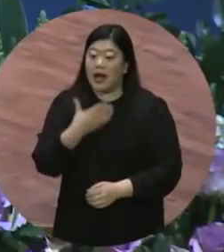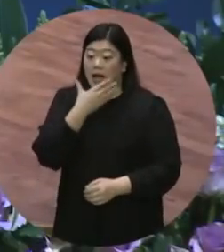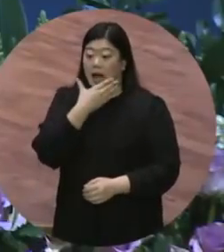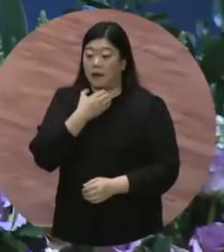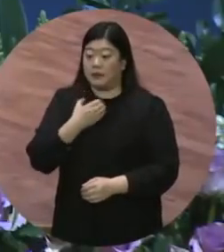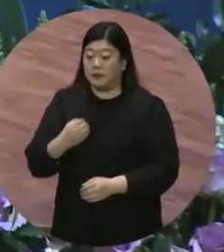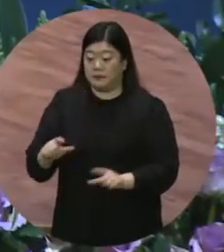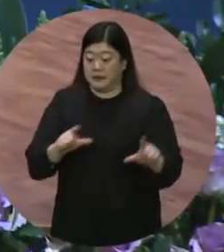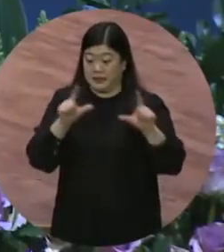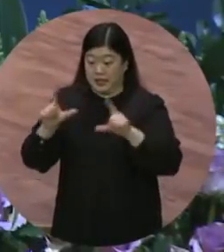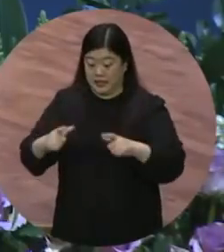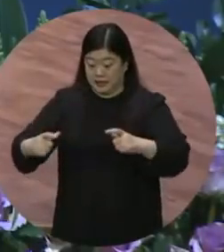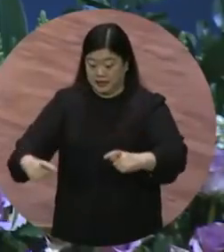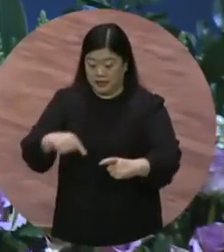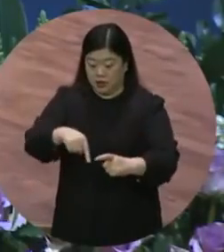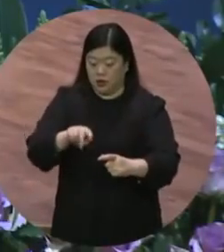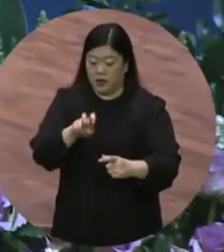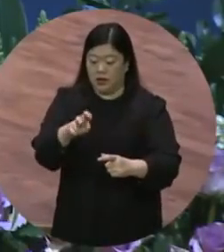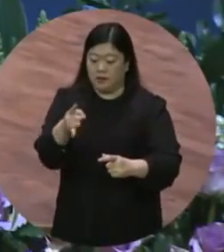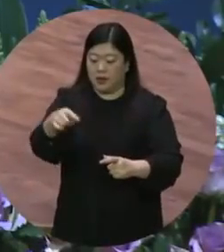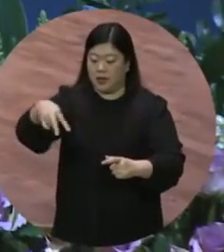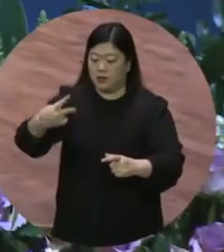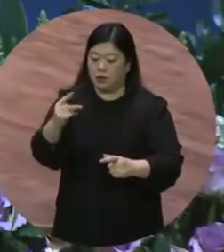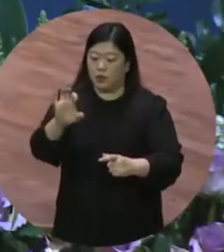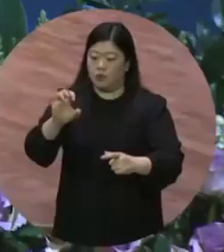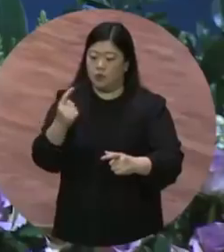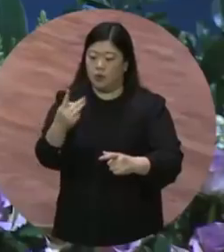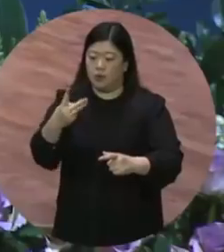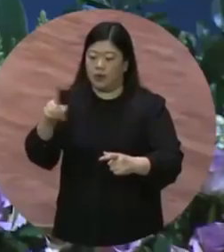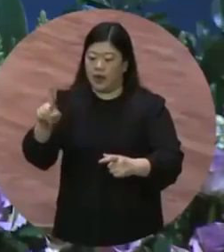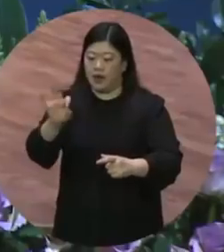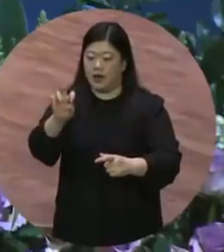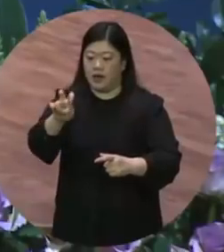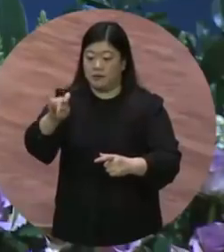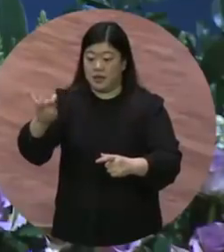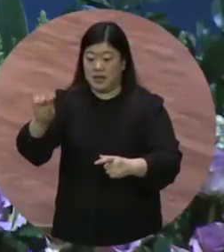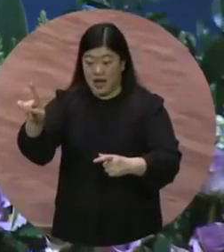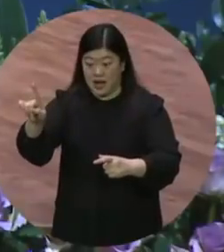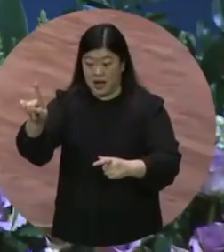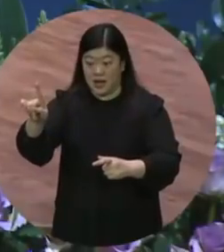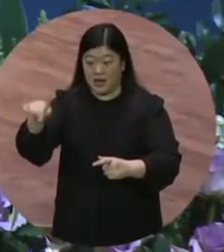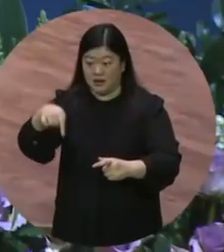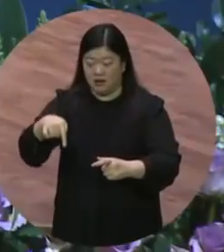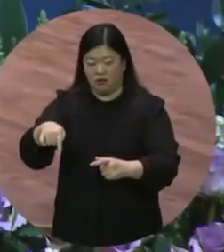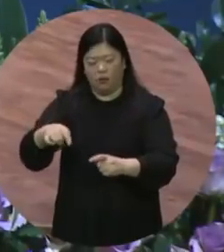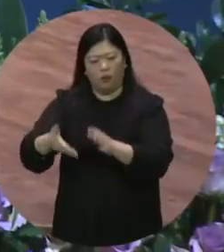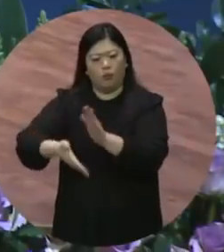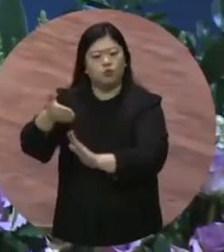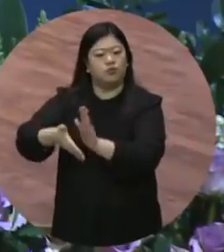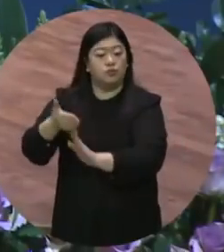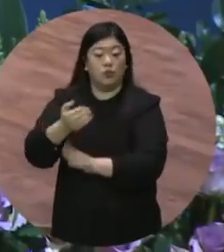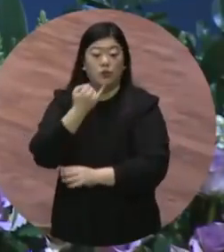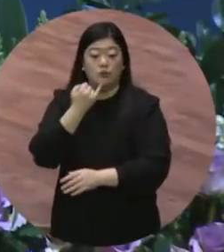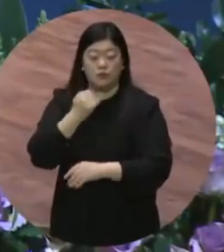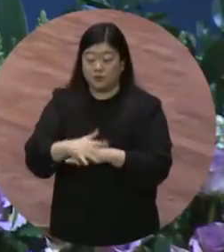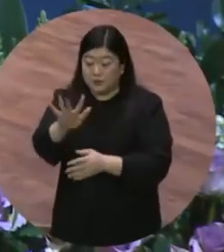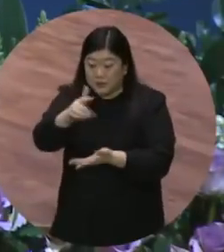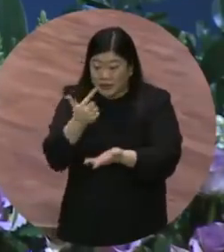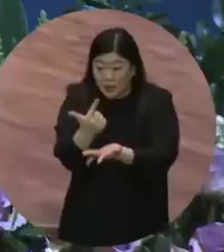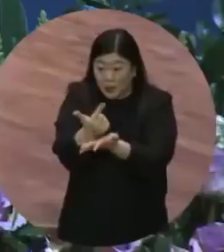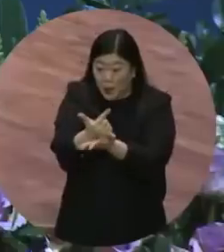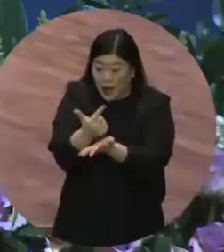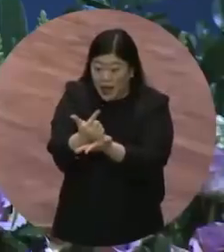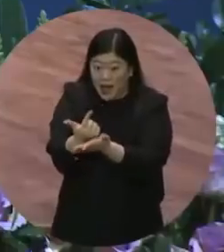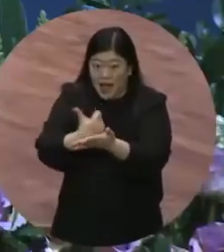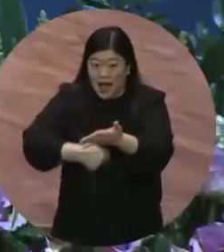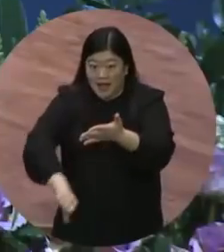메소포타미아 지역으로서 갈대아인이 사는 겁니다. 다른 말은 셈족의 셈족. 노아가 세 명의 아들을 낳았습니다. 이